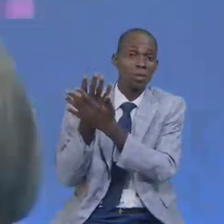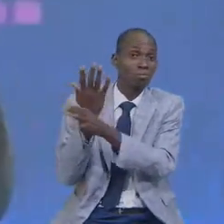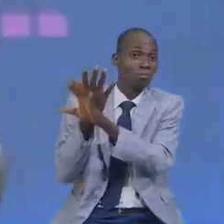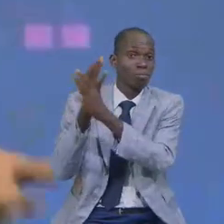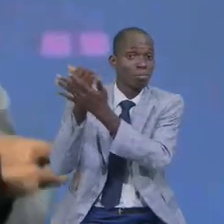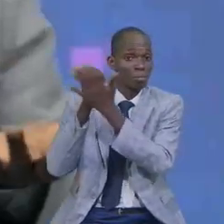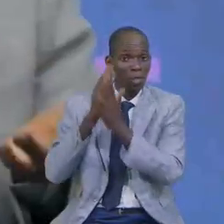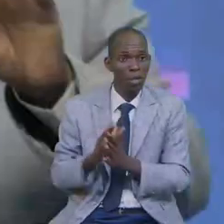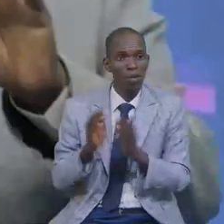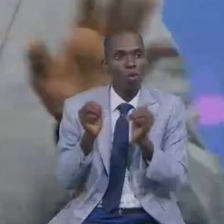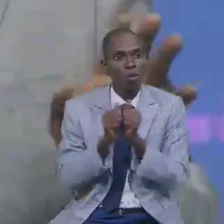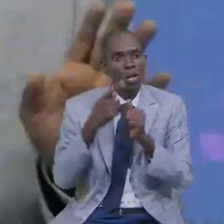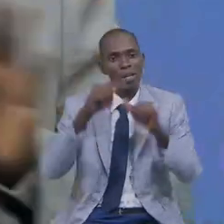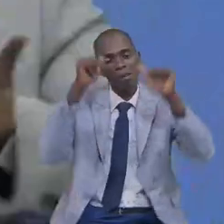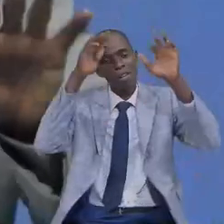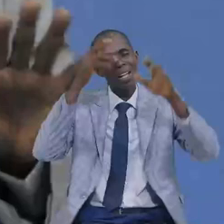Jésus-Christ le juste.